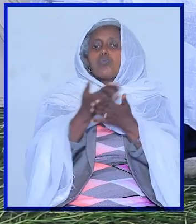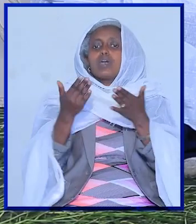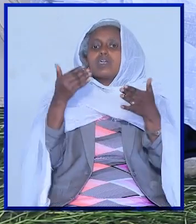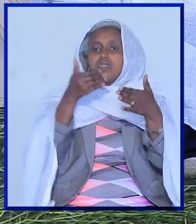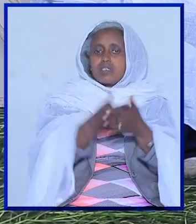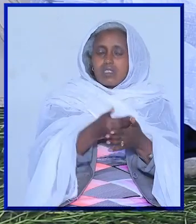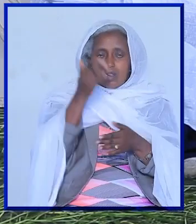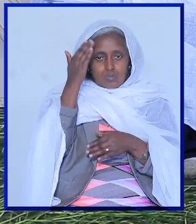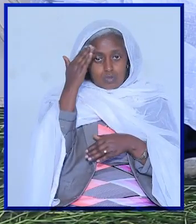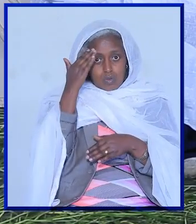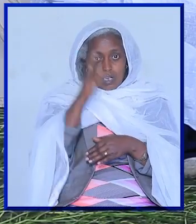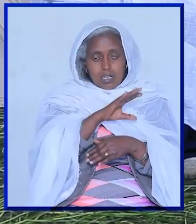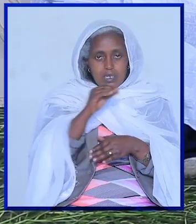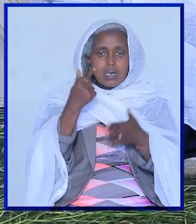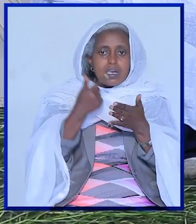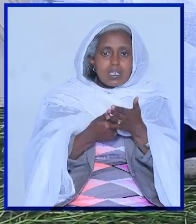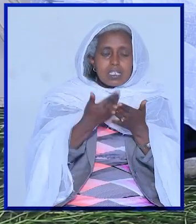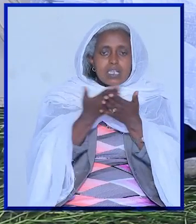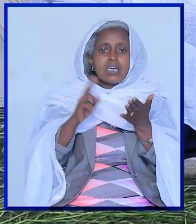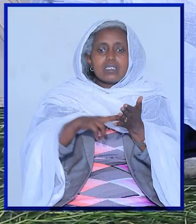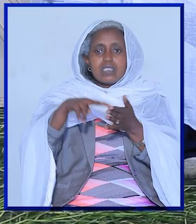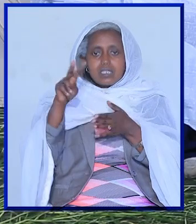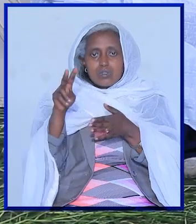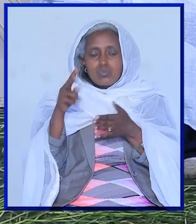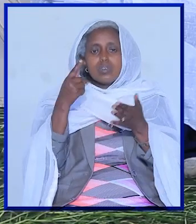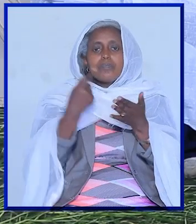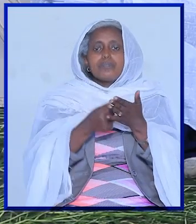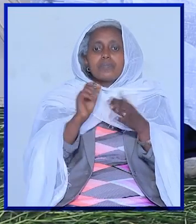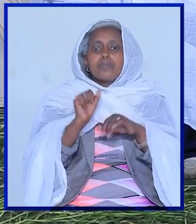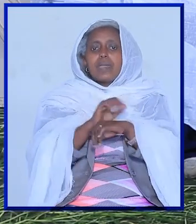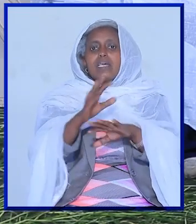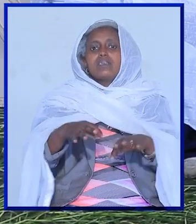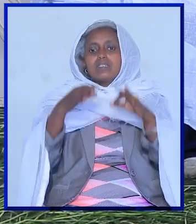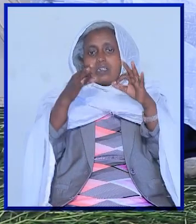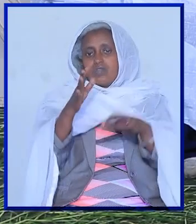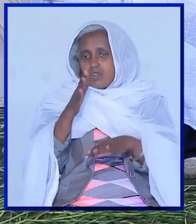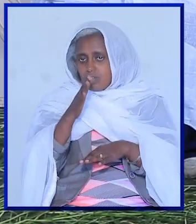ታበቃላችሁ እናውቃለን እና እንደው ከዛ ነገር ተነስታችሁ እስኪ መልእክት አስተላልፉልን። ማሆይ